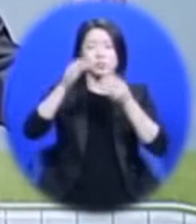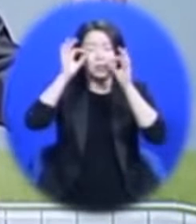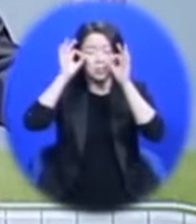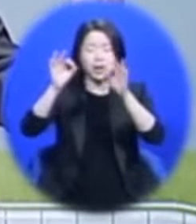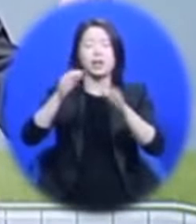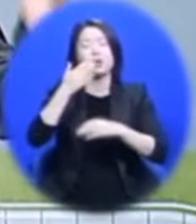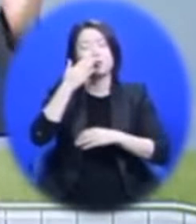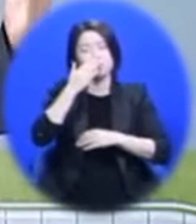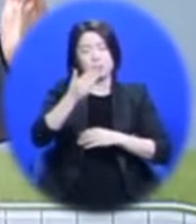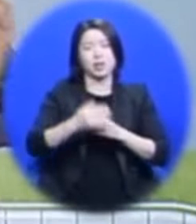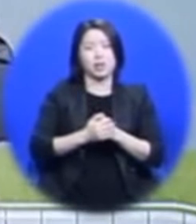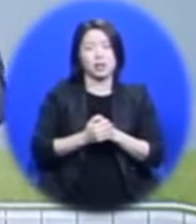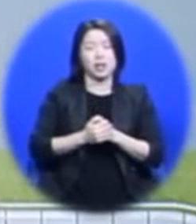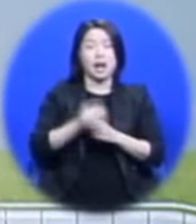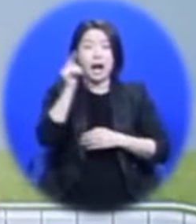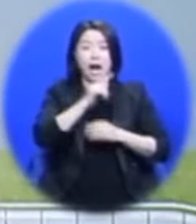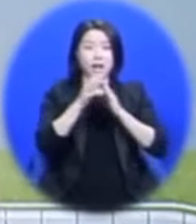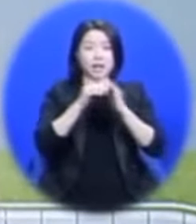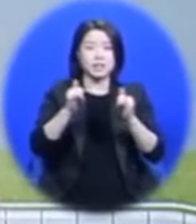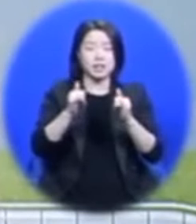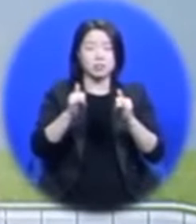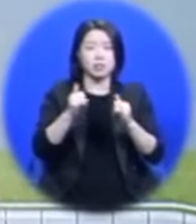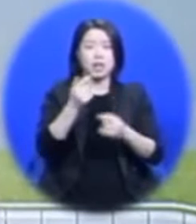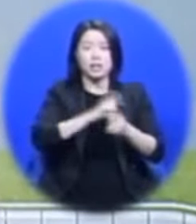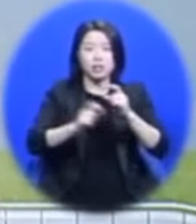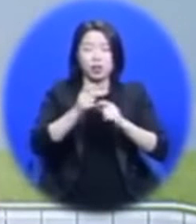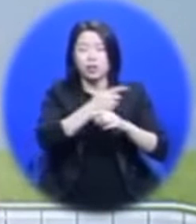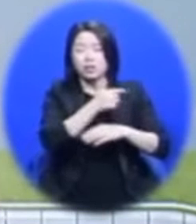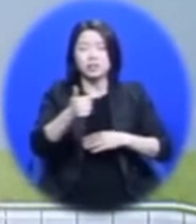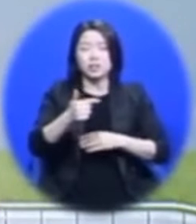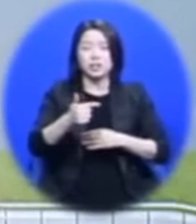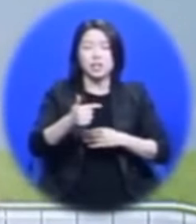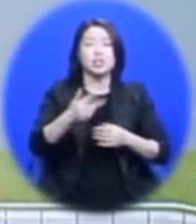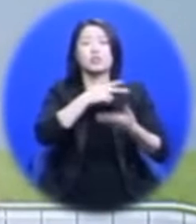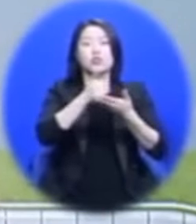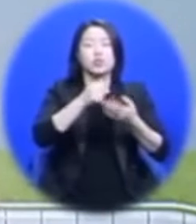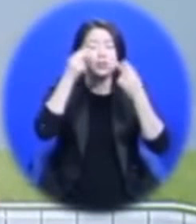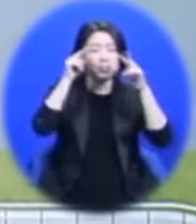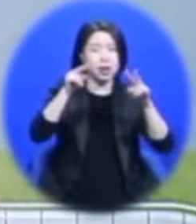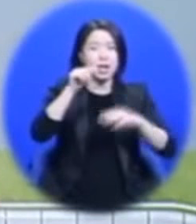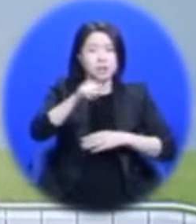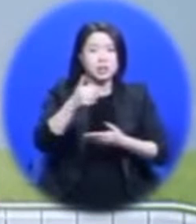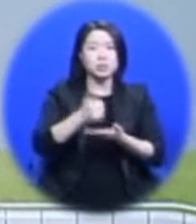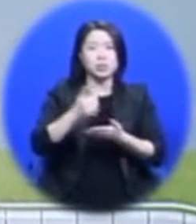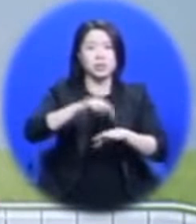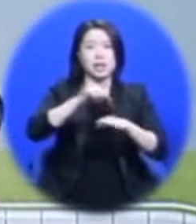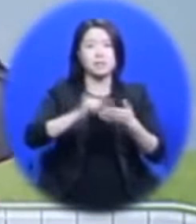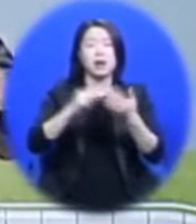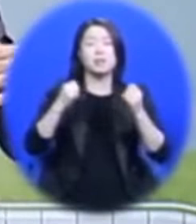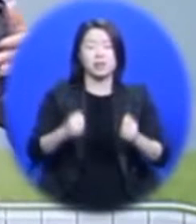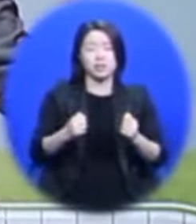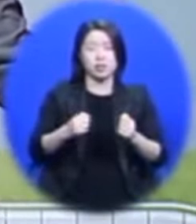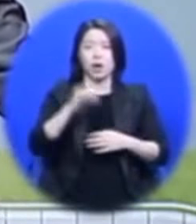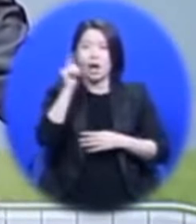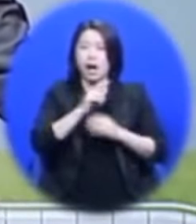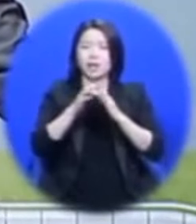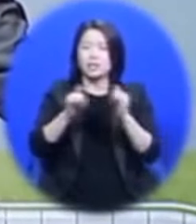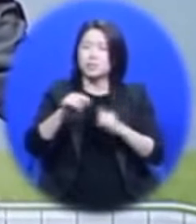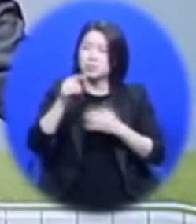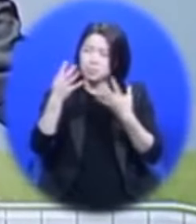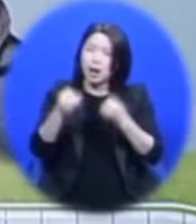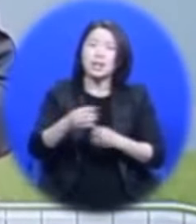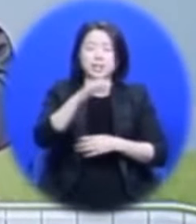것입니다. 악한 자보다 더 크신 주님을 바라보는 그분이 지금 내 마음에 계세요. 악한 사람이 그렇게